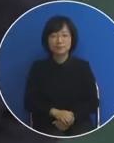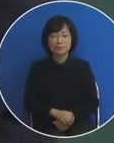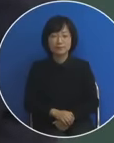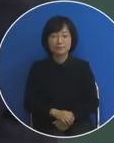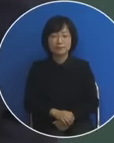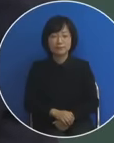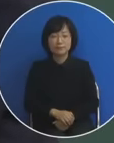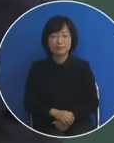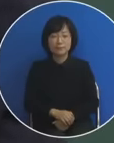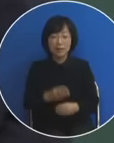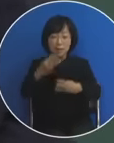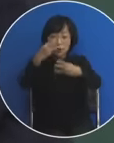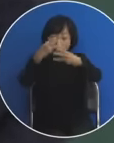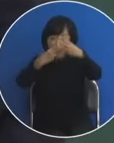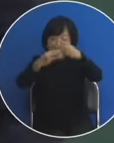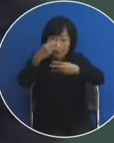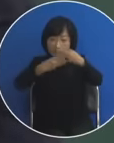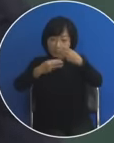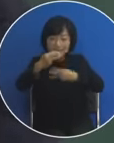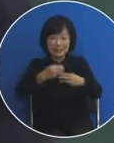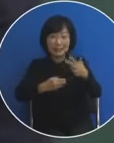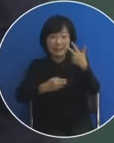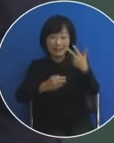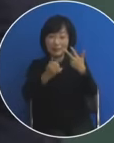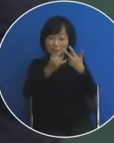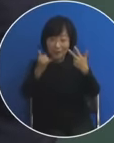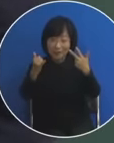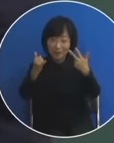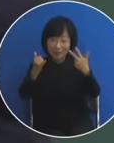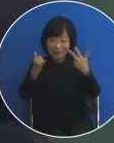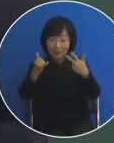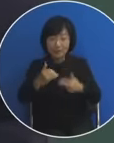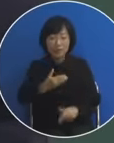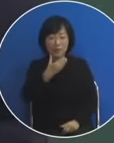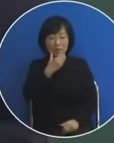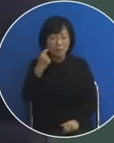명들이 이 답을 얻고 나니까